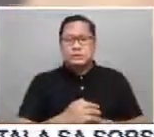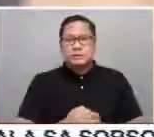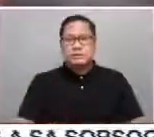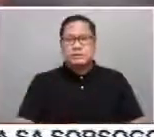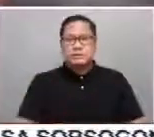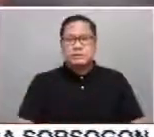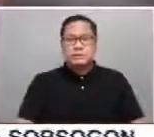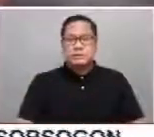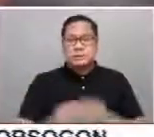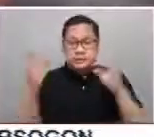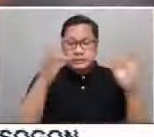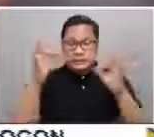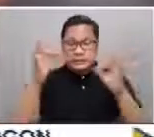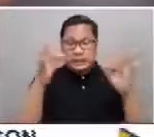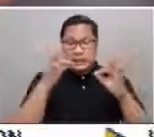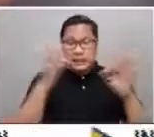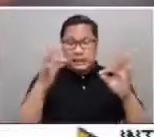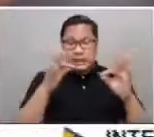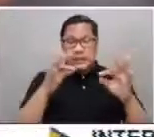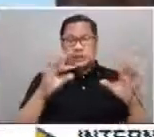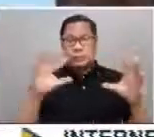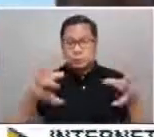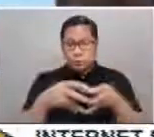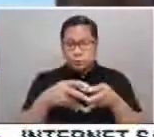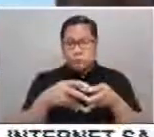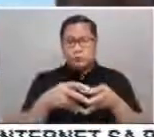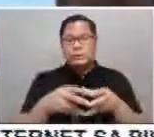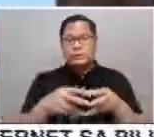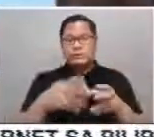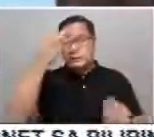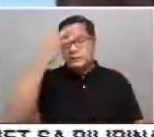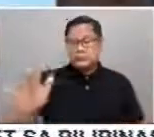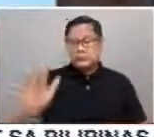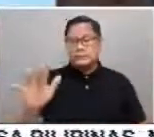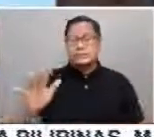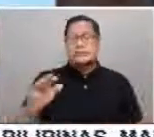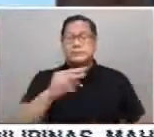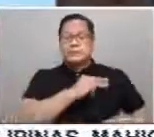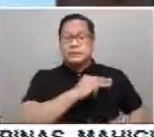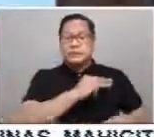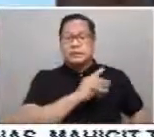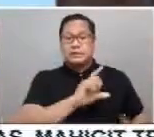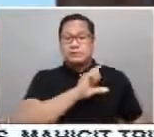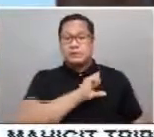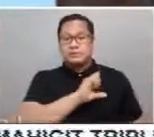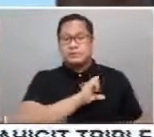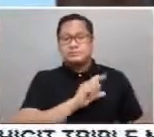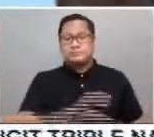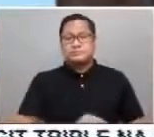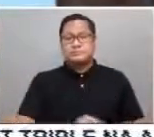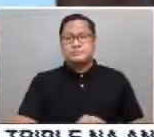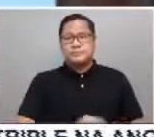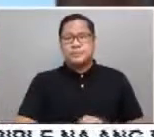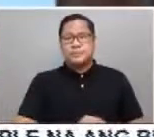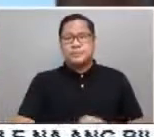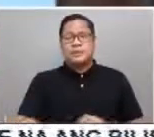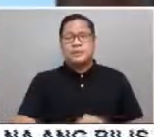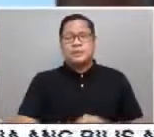pang ceasefire sa ilalim ng kanyang termino. So for all intents and purposes, I would